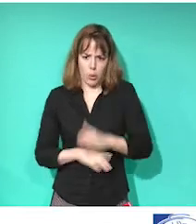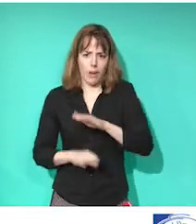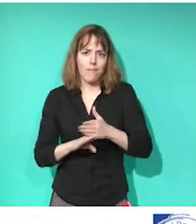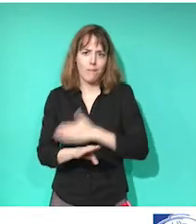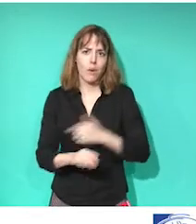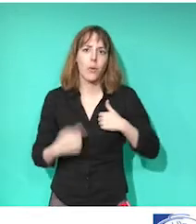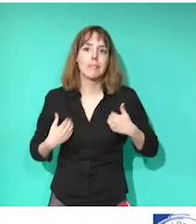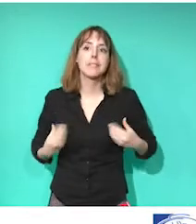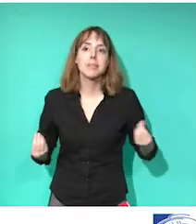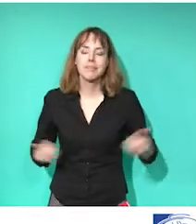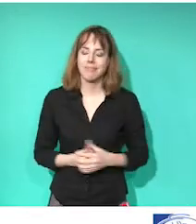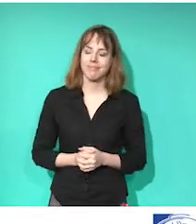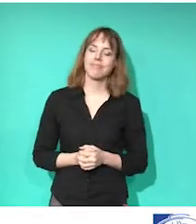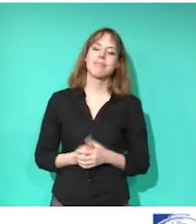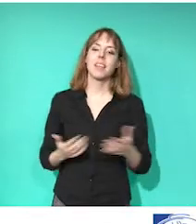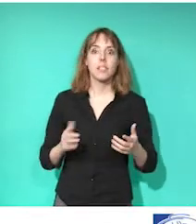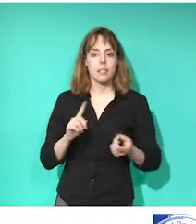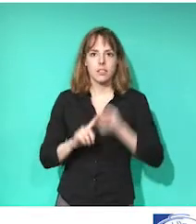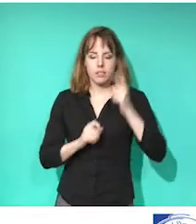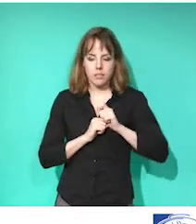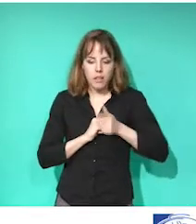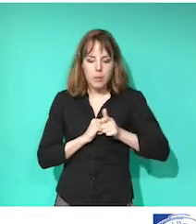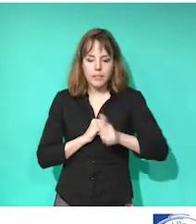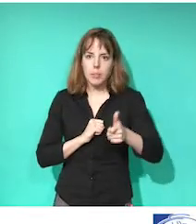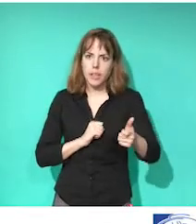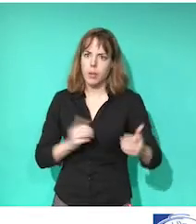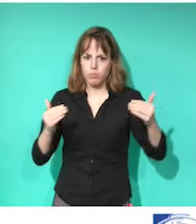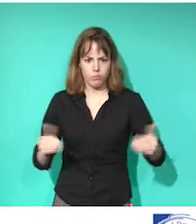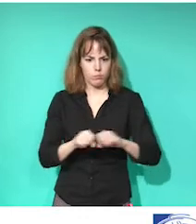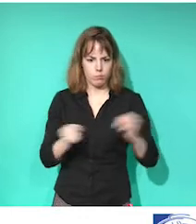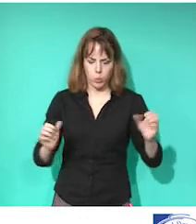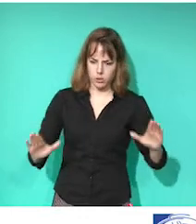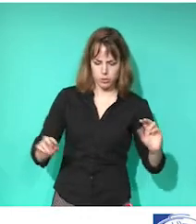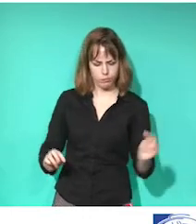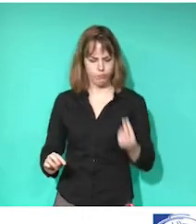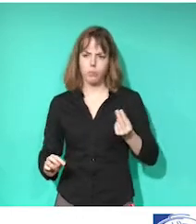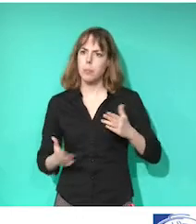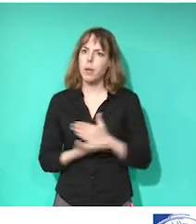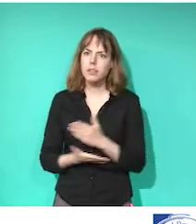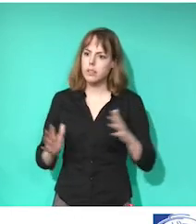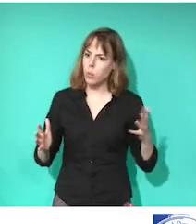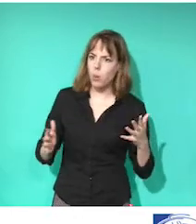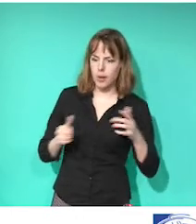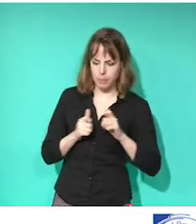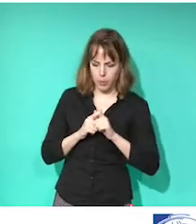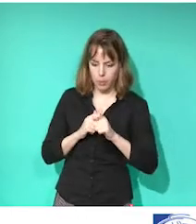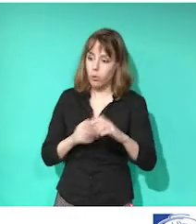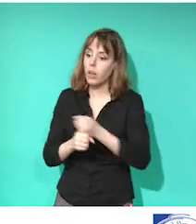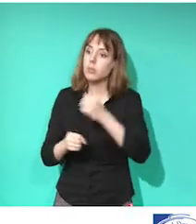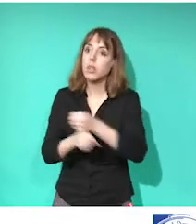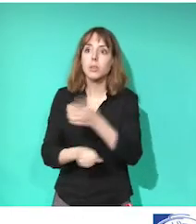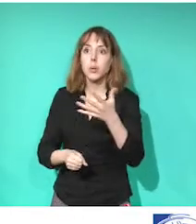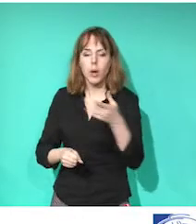Mais c'est très important, justement, de pouvoir faire ces points d'étape, à la fois pour se donner du cœur à l'ouvrage, et puis pour voir quand même le chemin qui reste à